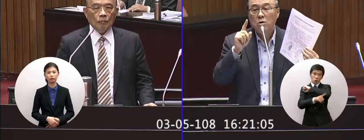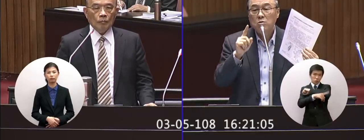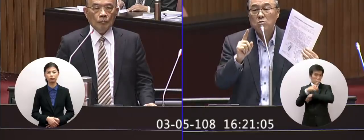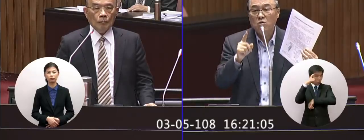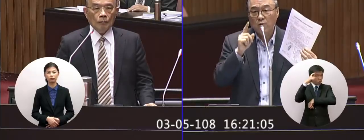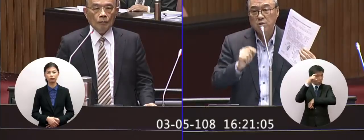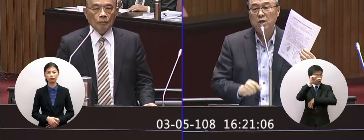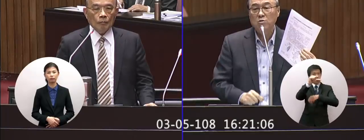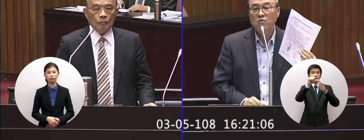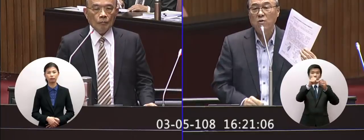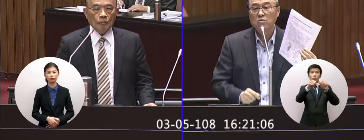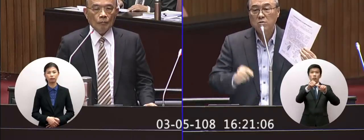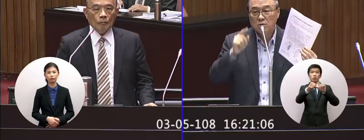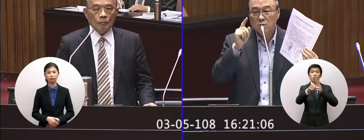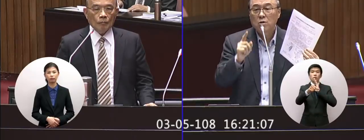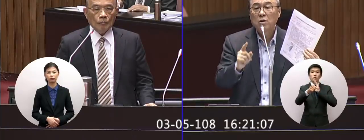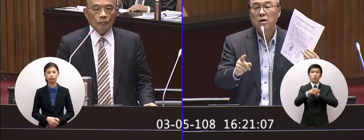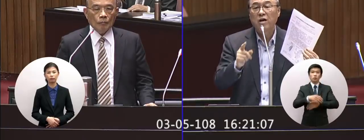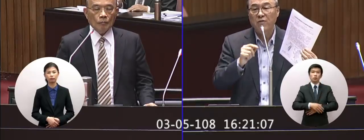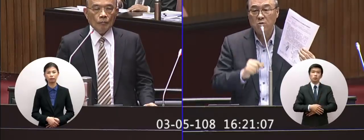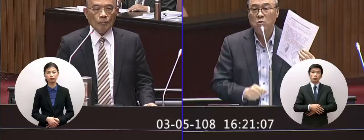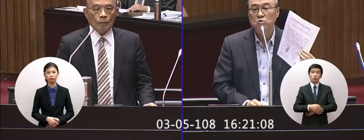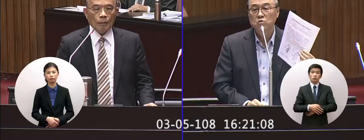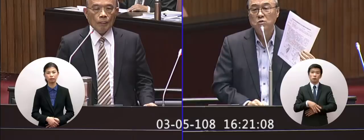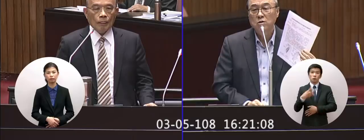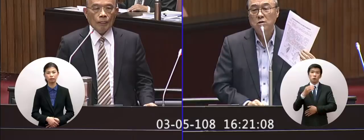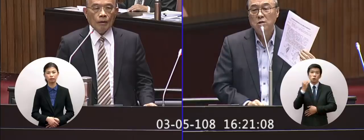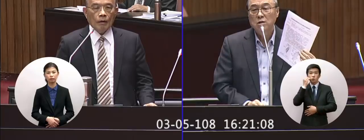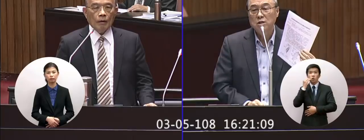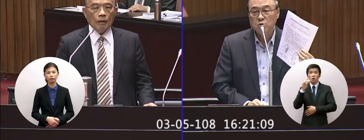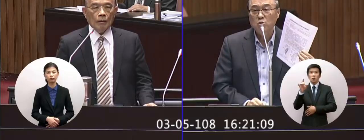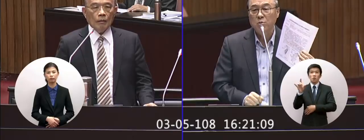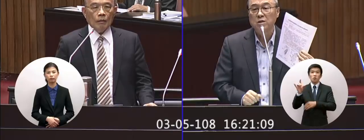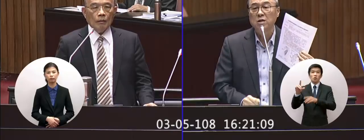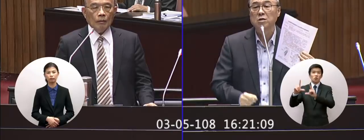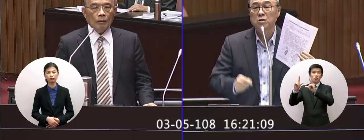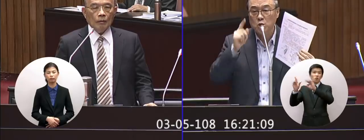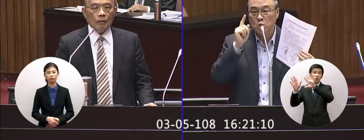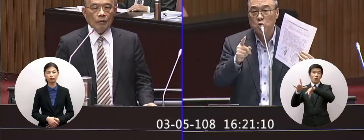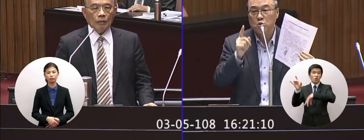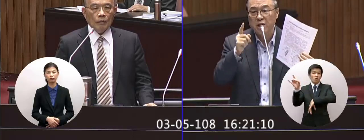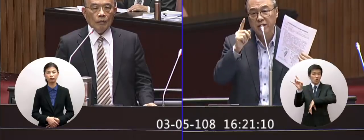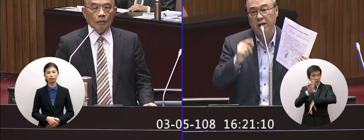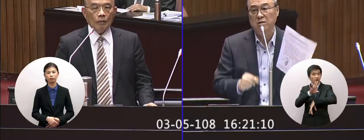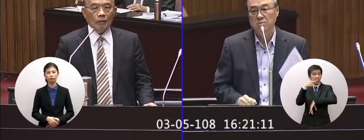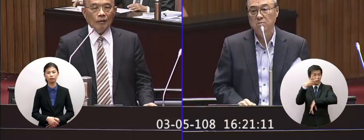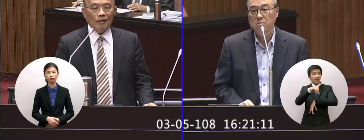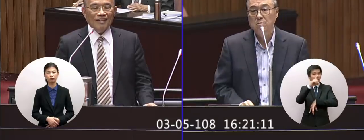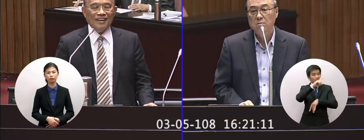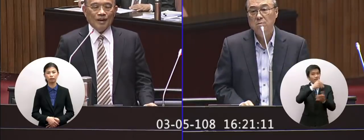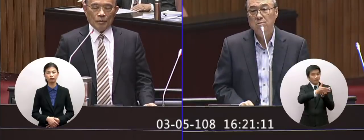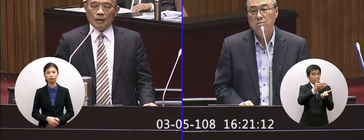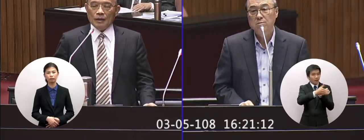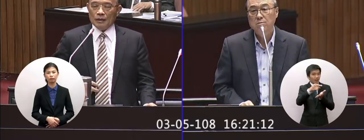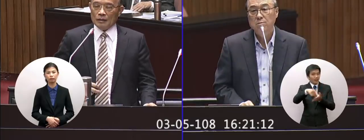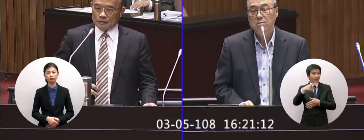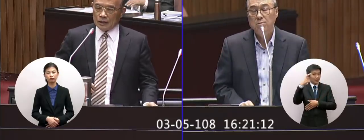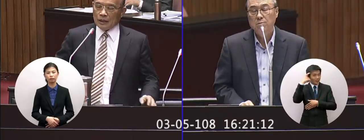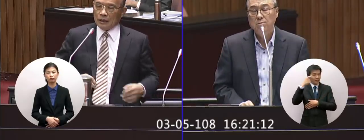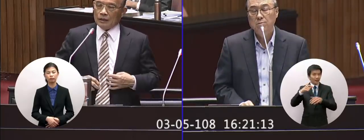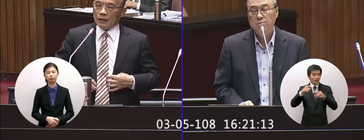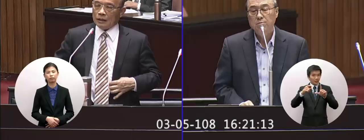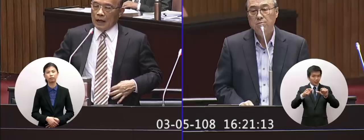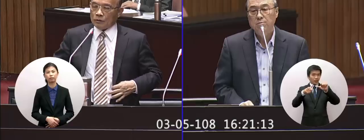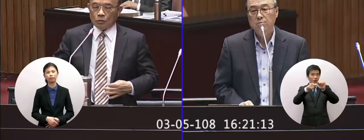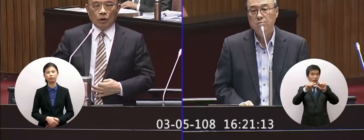用东风借东风来防空污，那是不是会变成你第15项的改革？ 不，